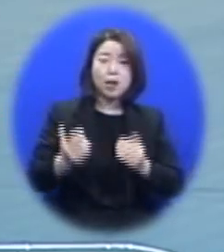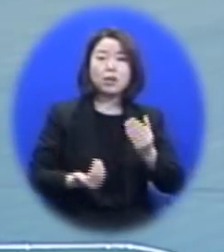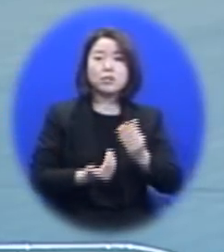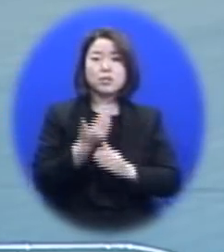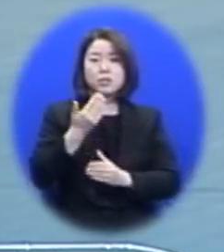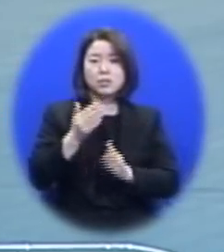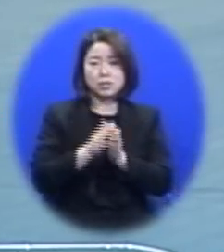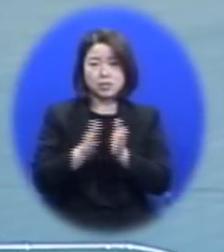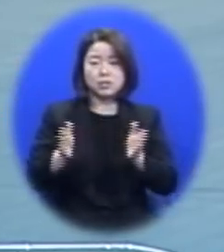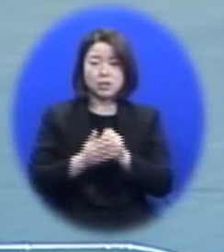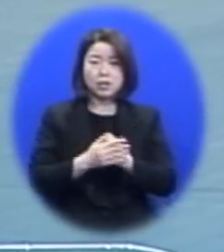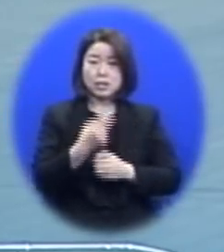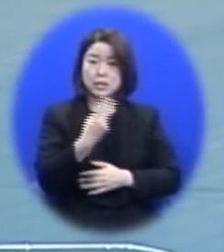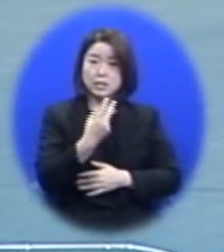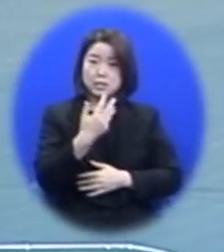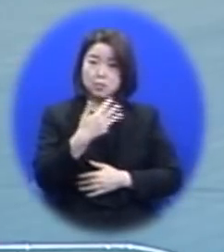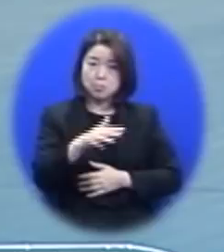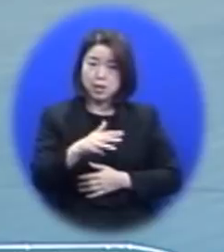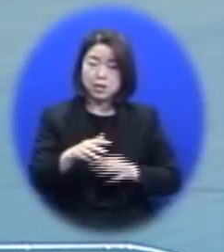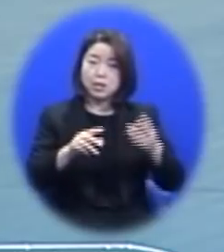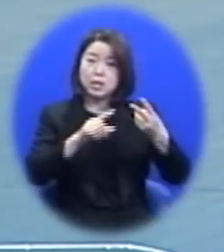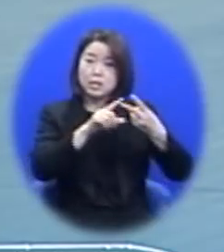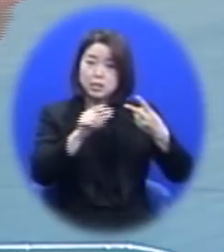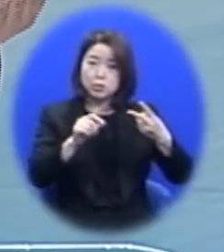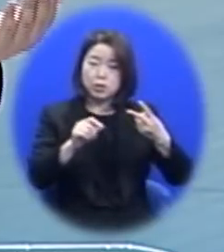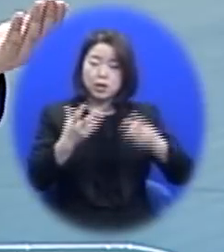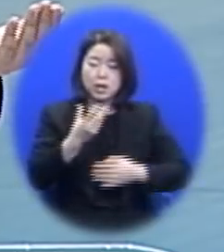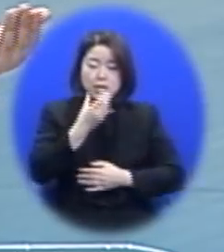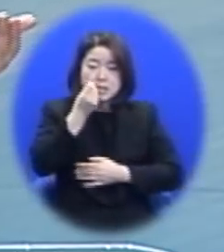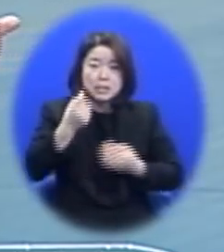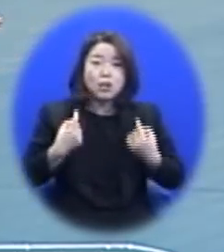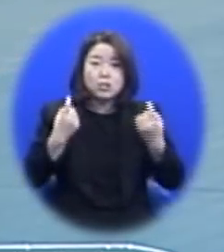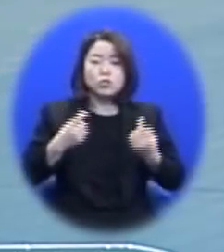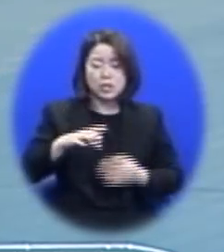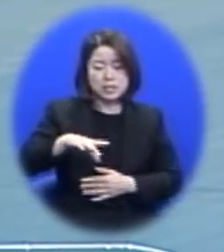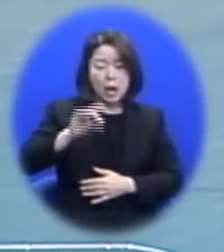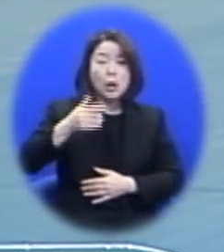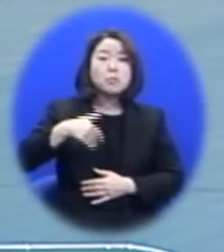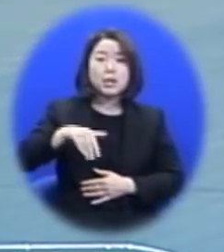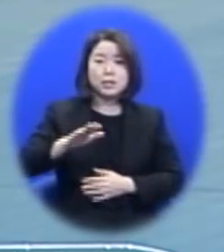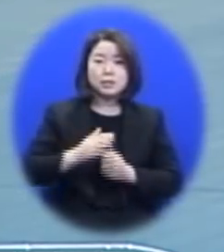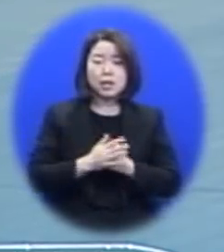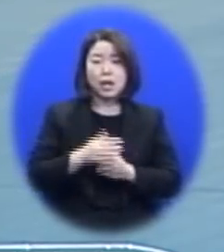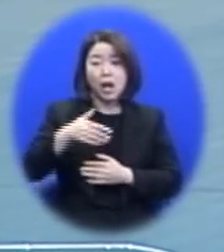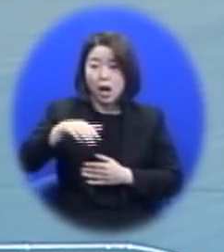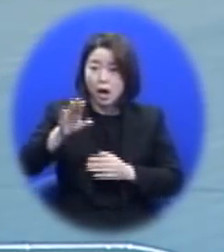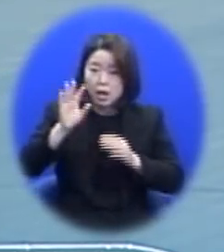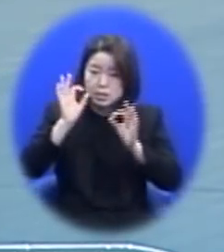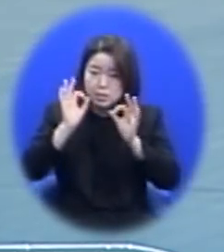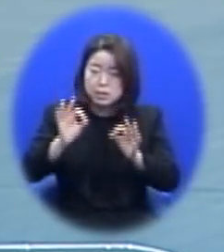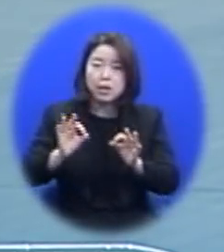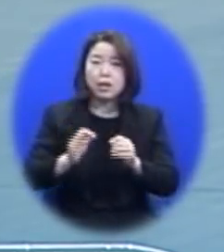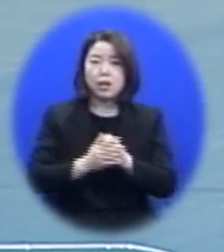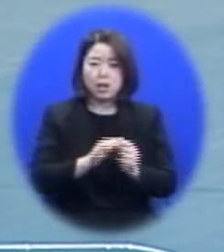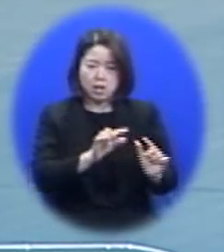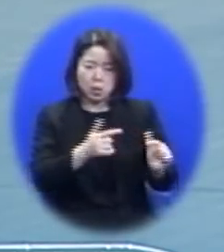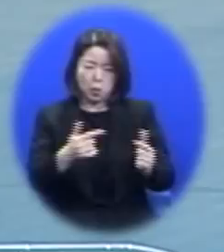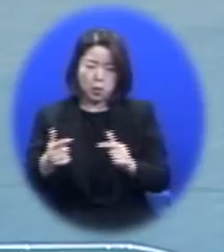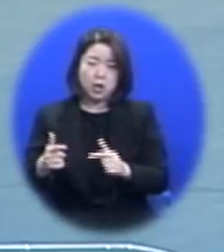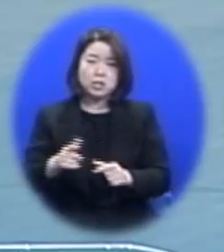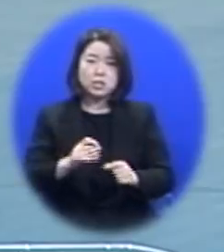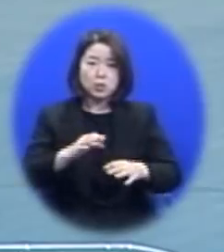시작했습니다. 2008년 2월에 성지순례를 처음 갔는데 그 성지순례 갔을 때 여러 가지 참